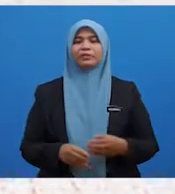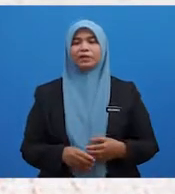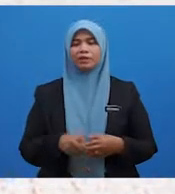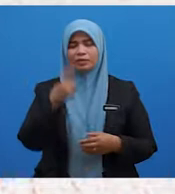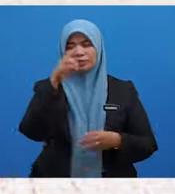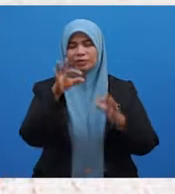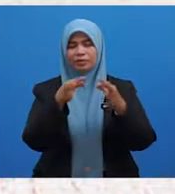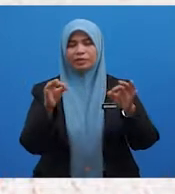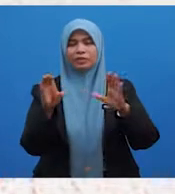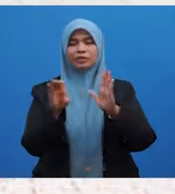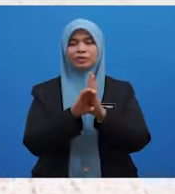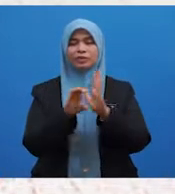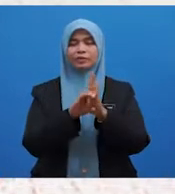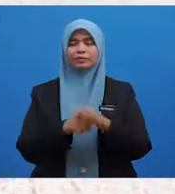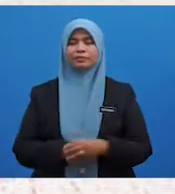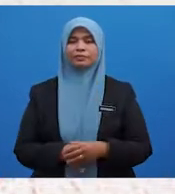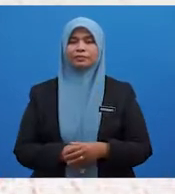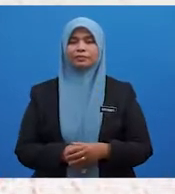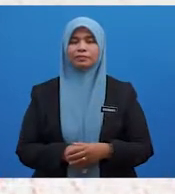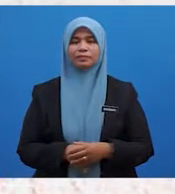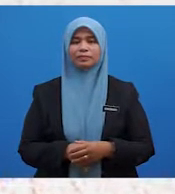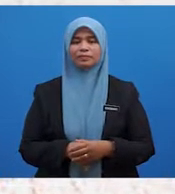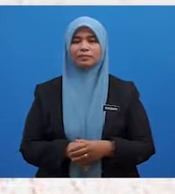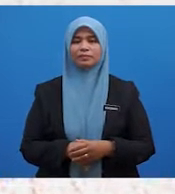Bagi ayat contoh pula,